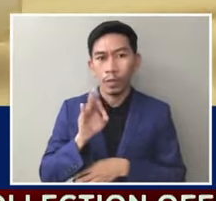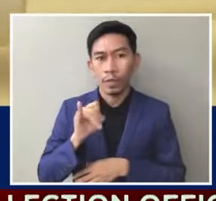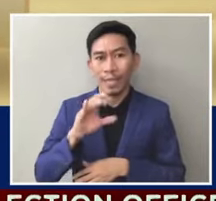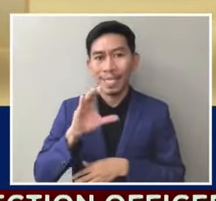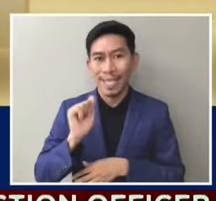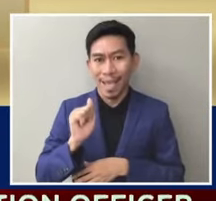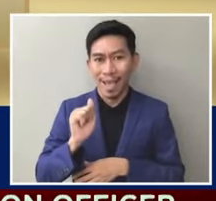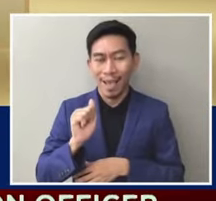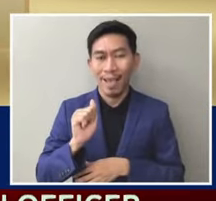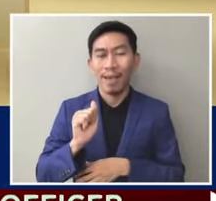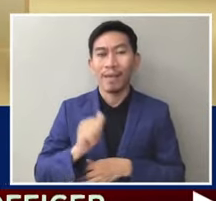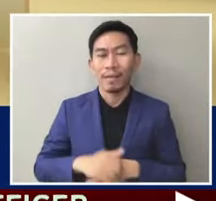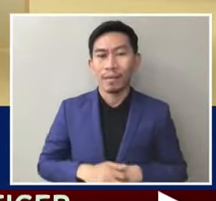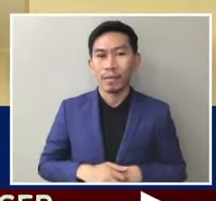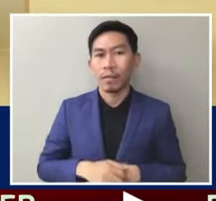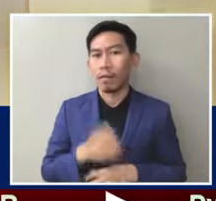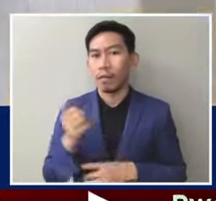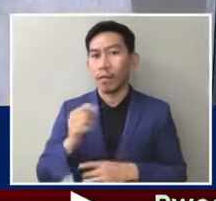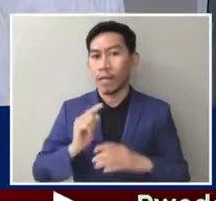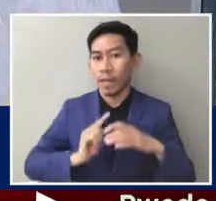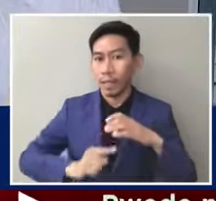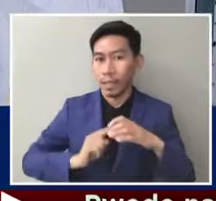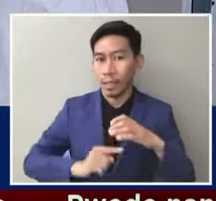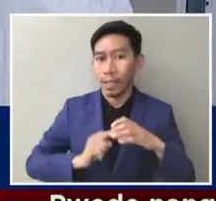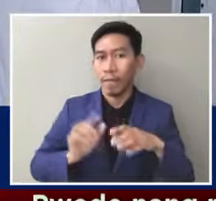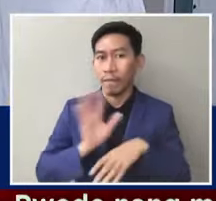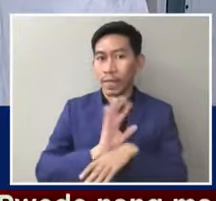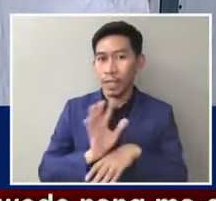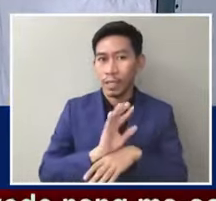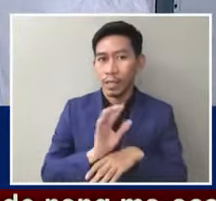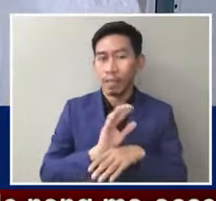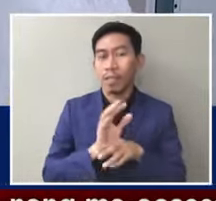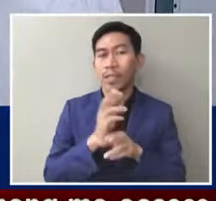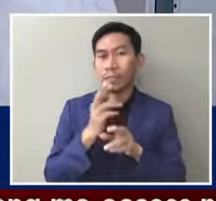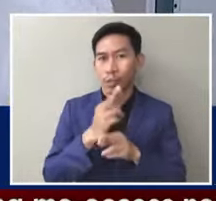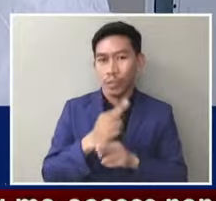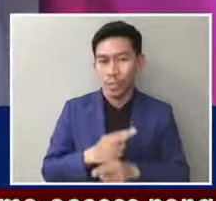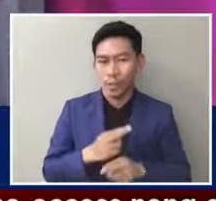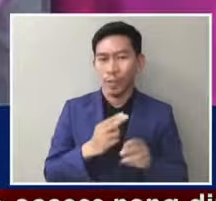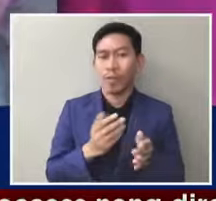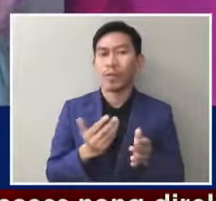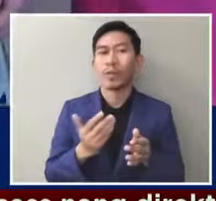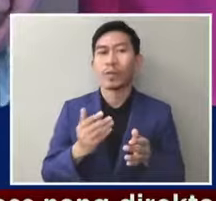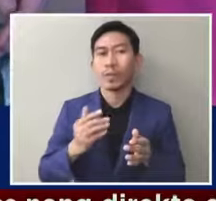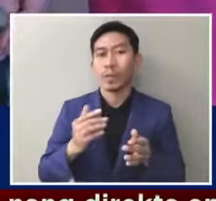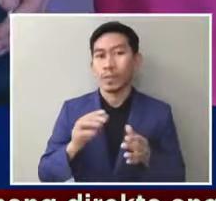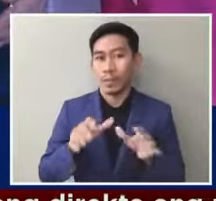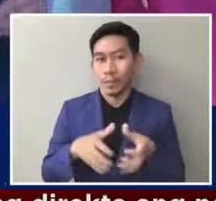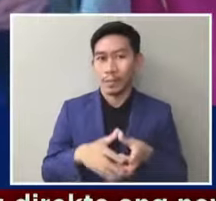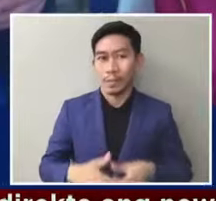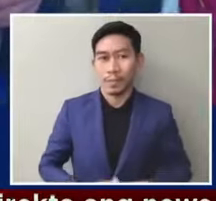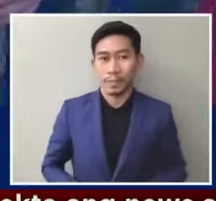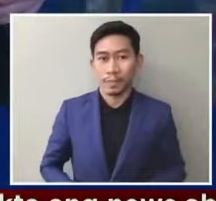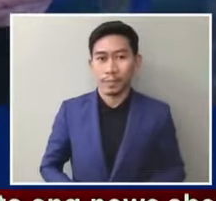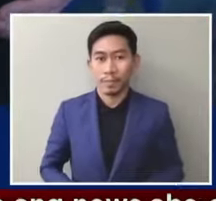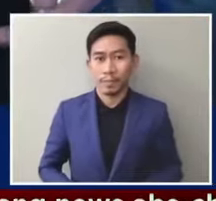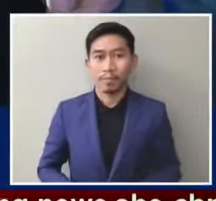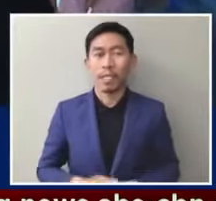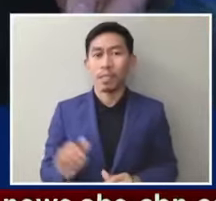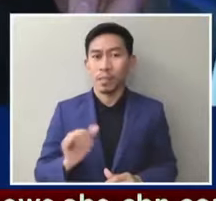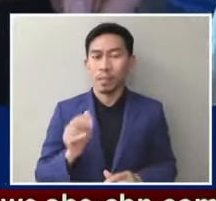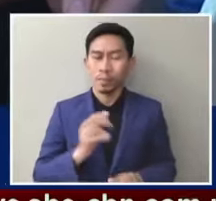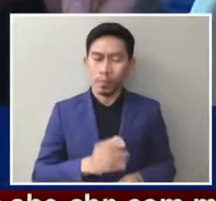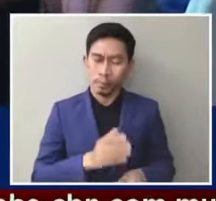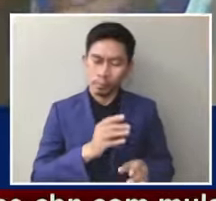Film at ABS-CBN Film Restoration Group o Sagip Pelikula. Bibigyan pugay rin ang movie queen